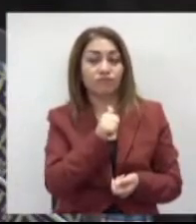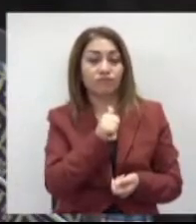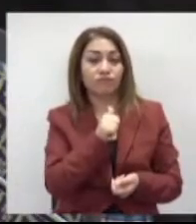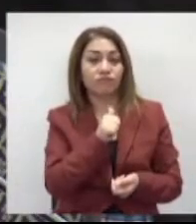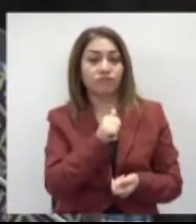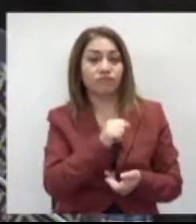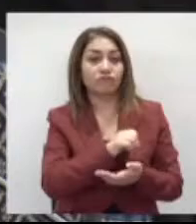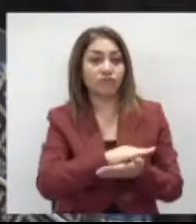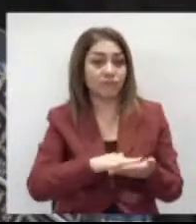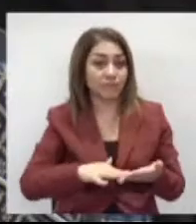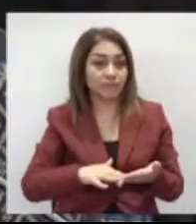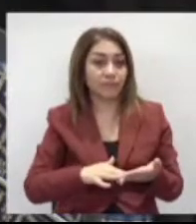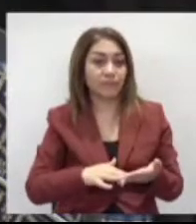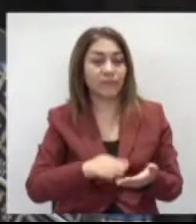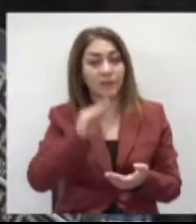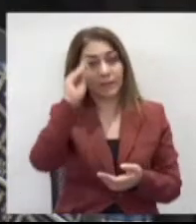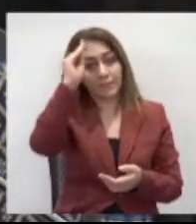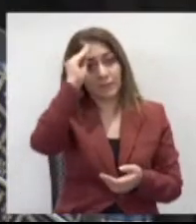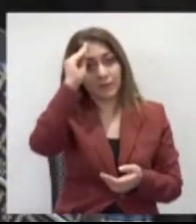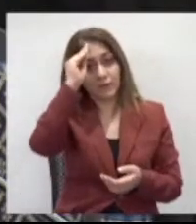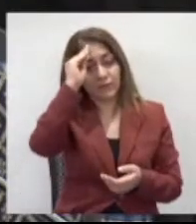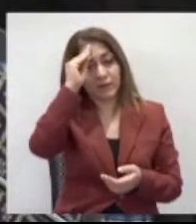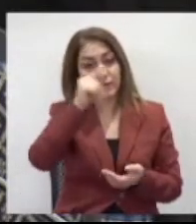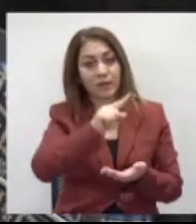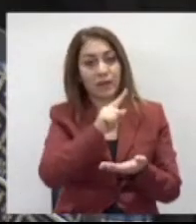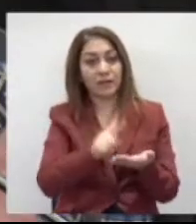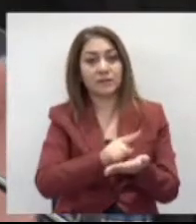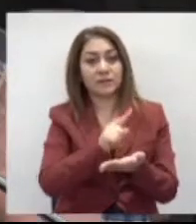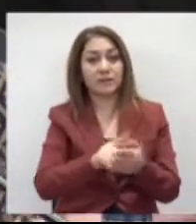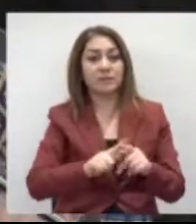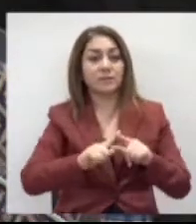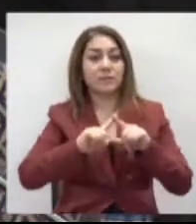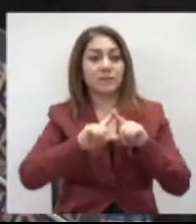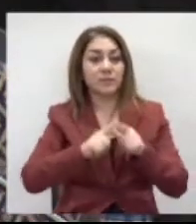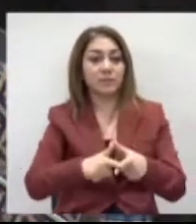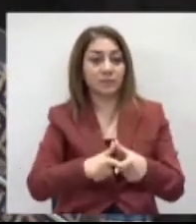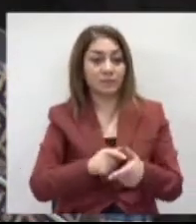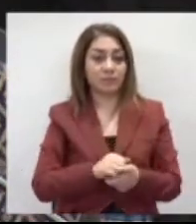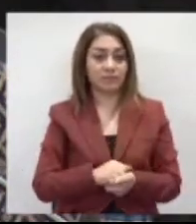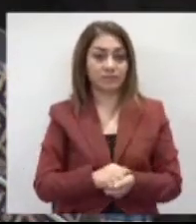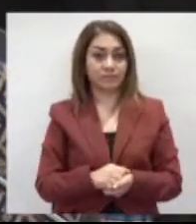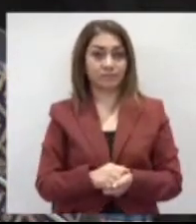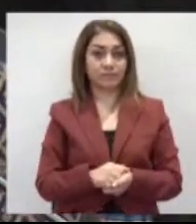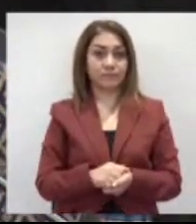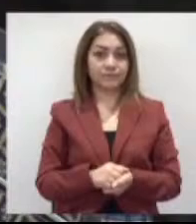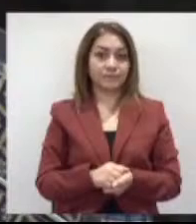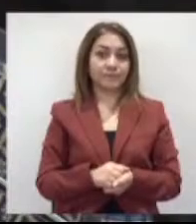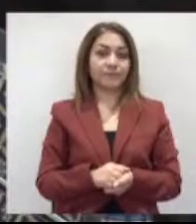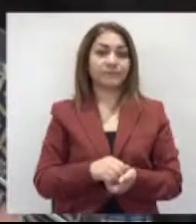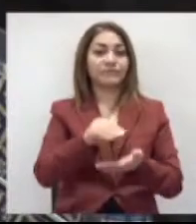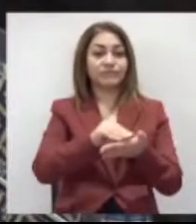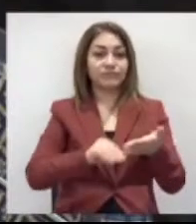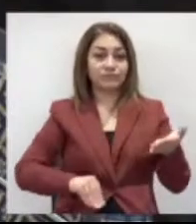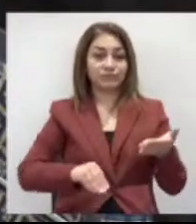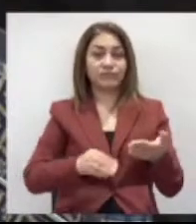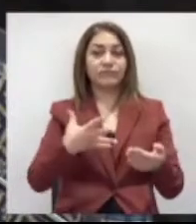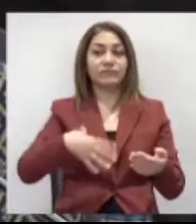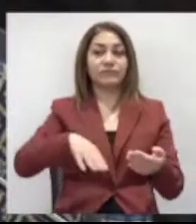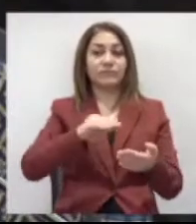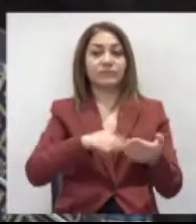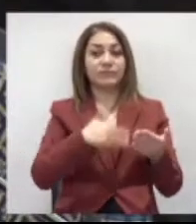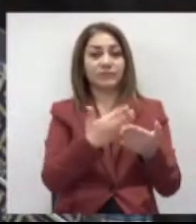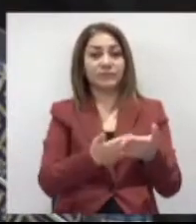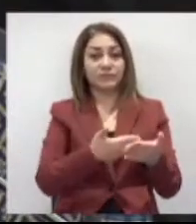շարժվել եւ մի քանի առանձին բովանդակային հարցերի անդրադառնալ, երևի թե հերթով, քանի որ իմ մոտ նշեցի արդեն բոլոր գործընկերների